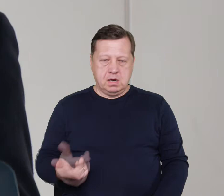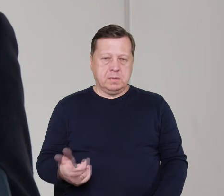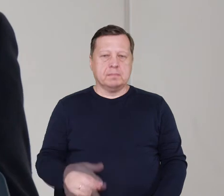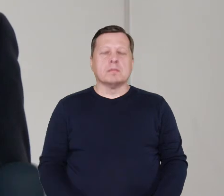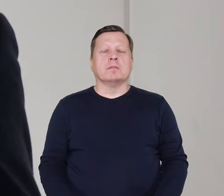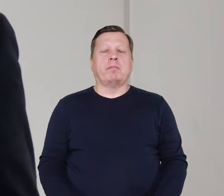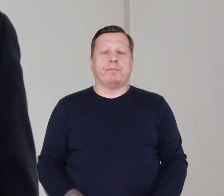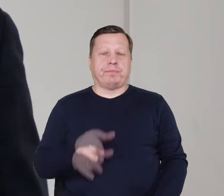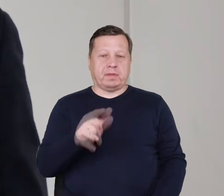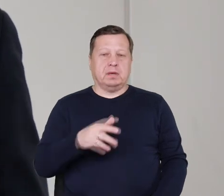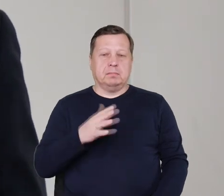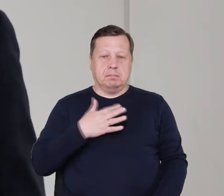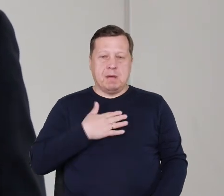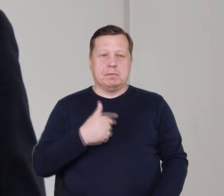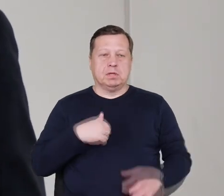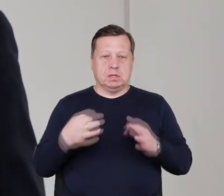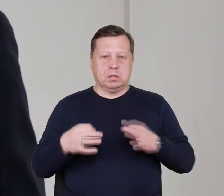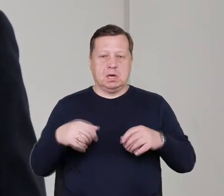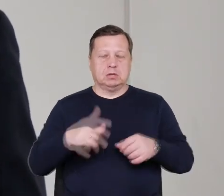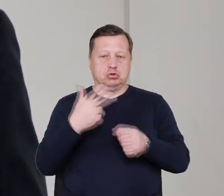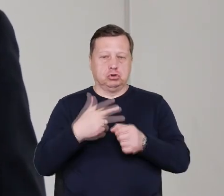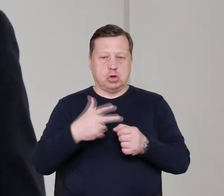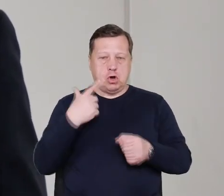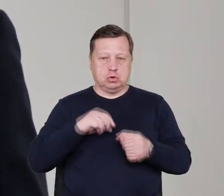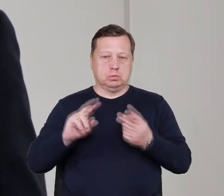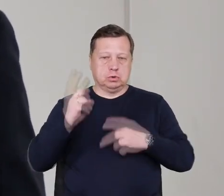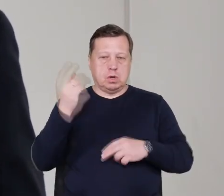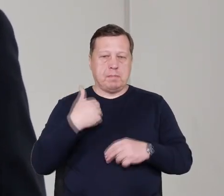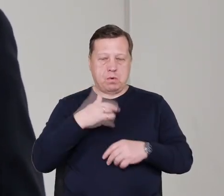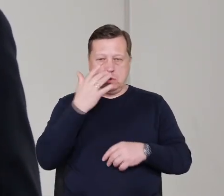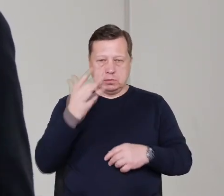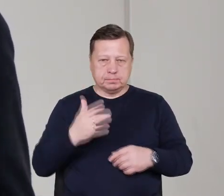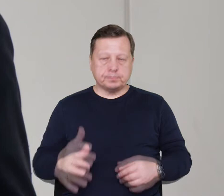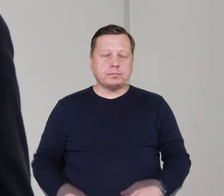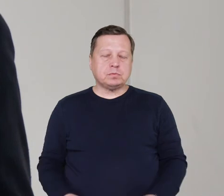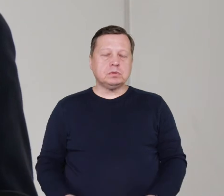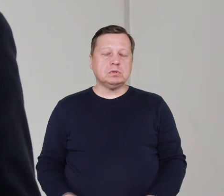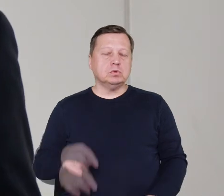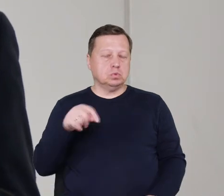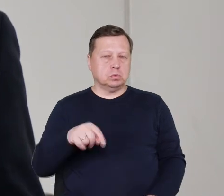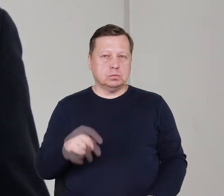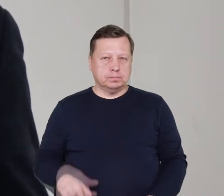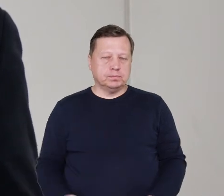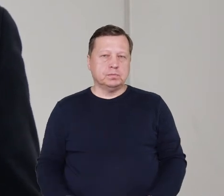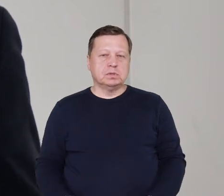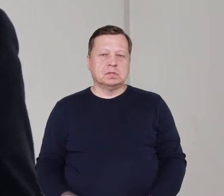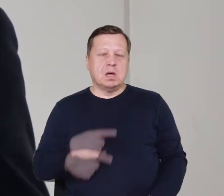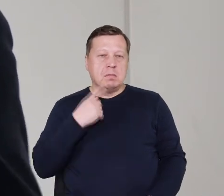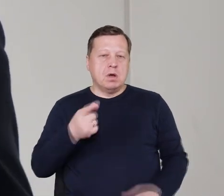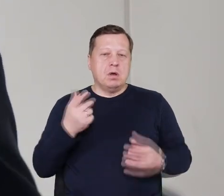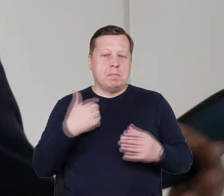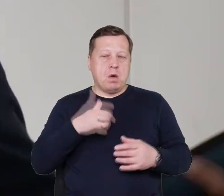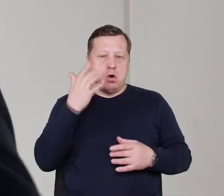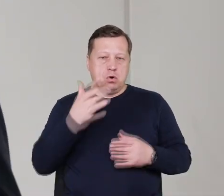pod opieką tylko miasta 30 osób z białego się w tym tylko Polaków już nie ma chyba kogoś bliższego nam kulturowo